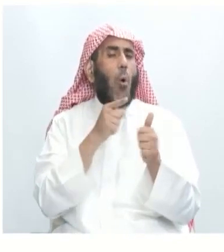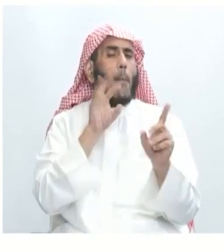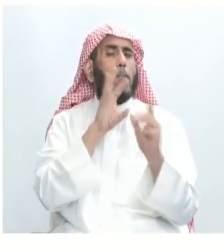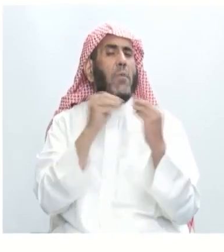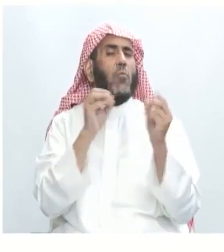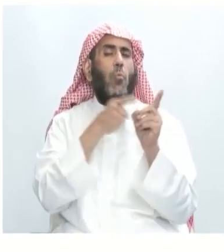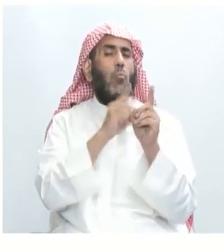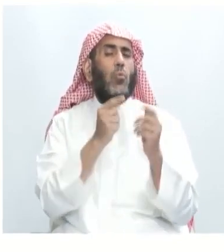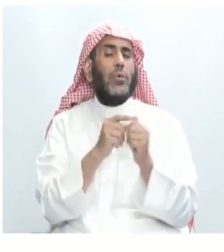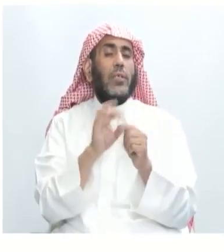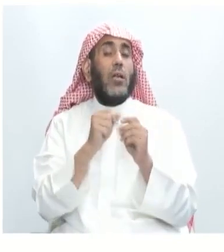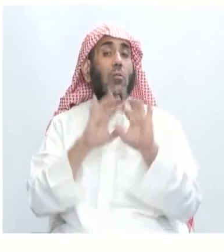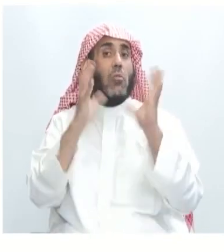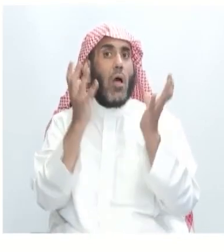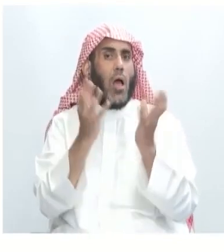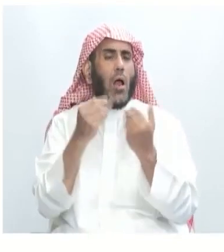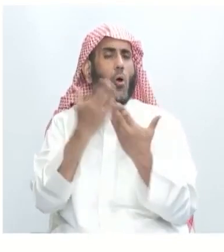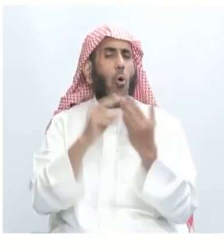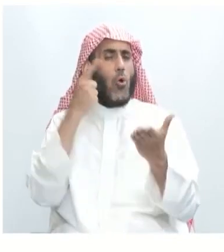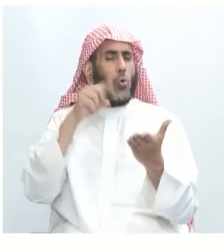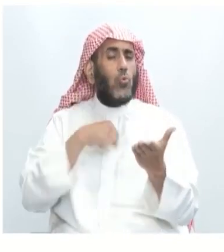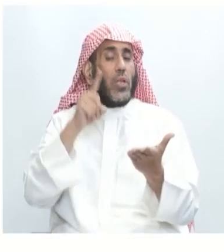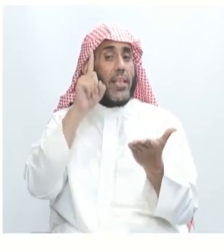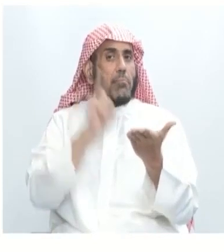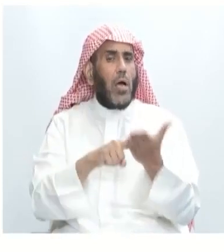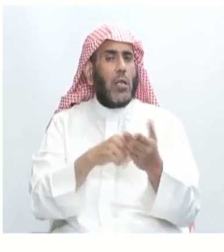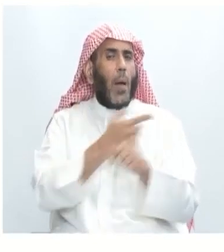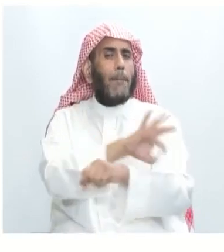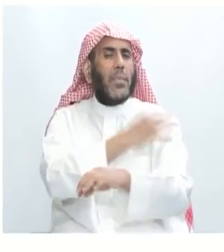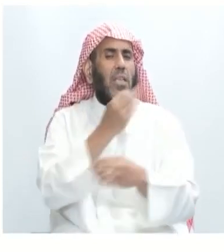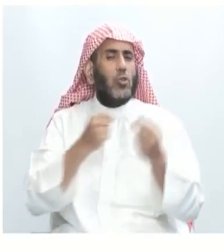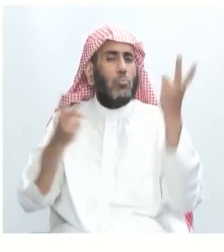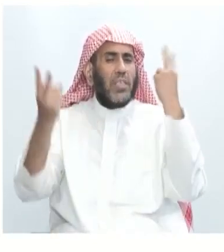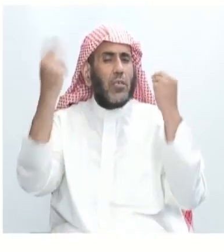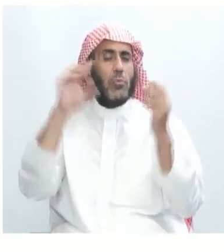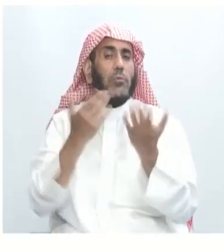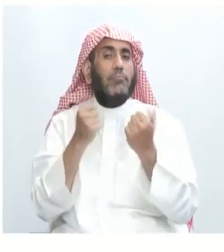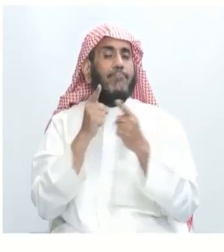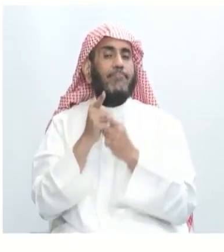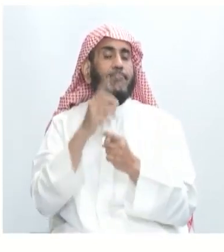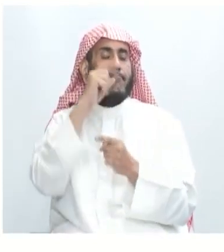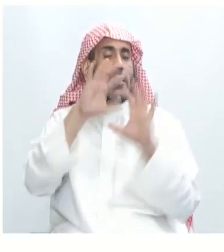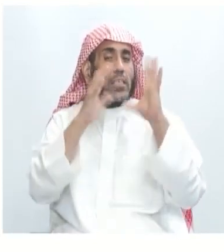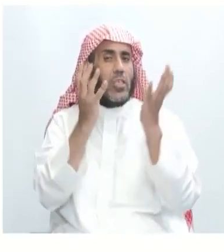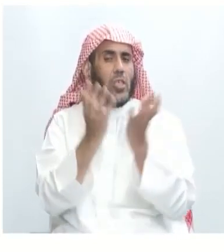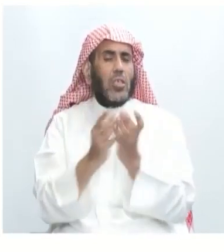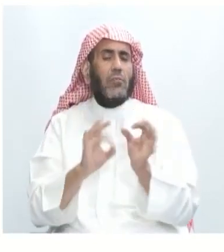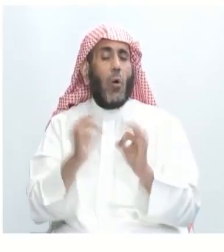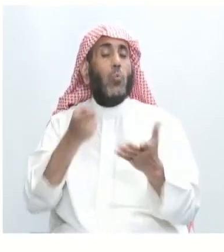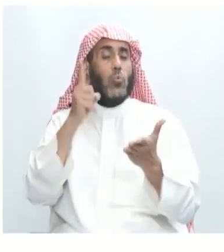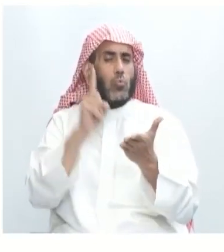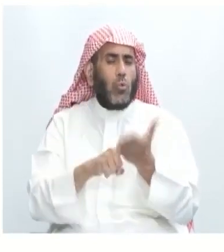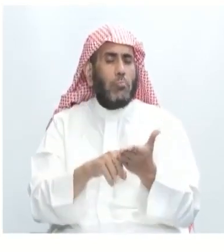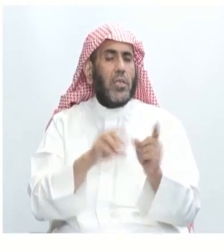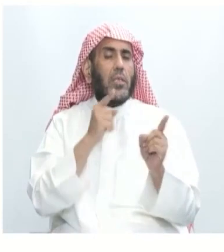اعطي تعريفا للظاهره التي تريد اثباتها بالتجربه يعني عاده التجربه هنا تاتي ب او تصف ظاهره او تثبت